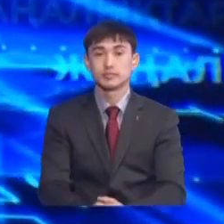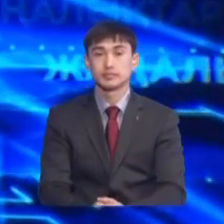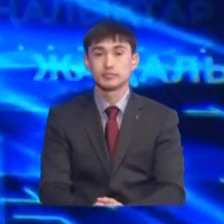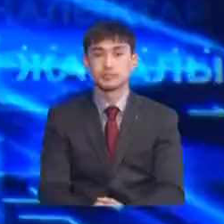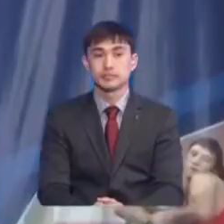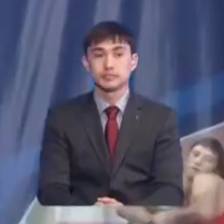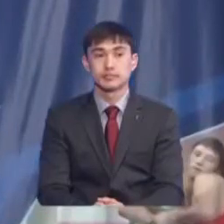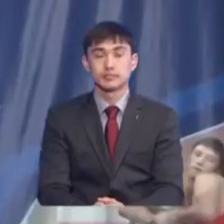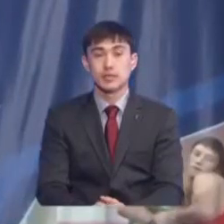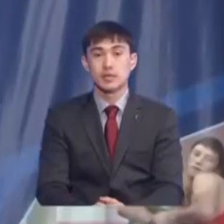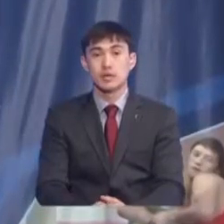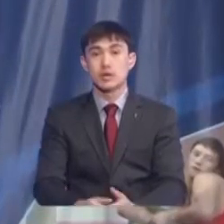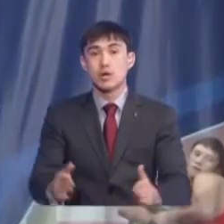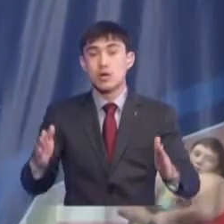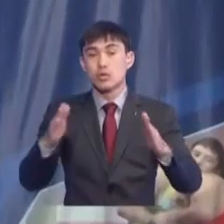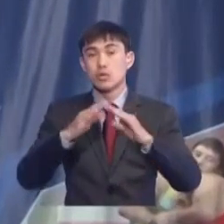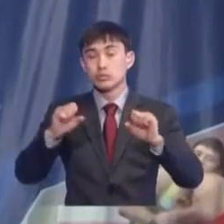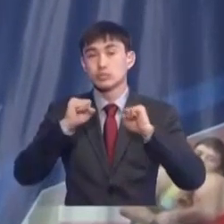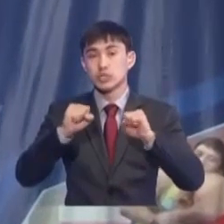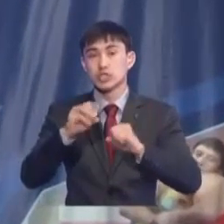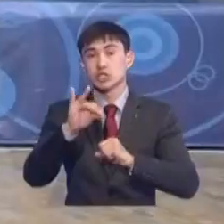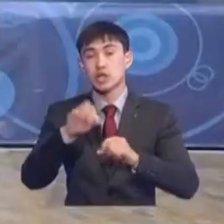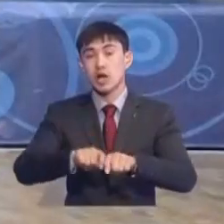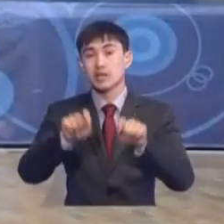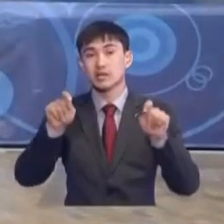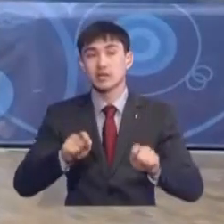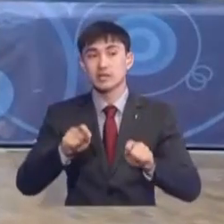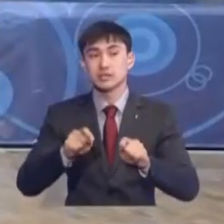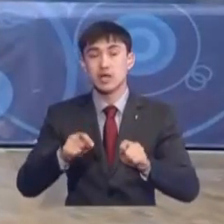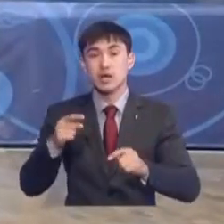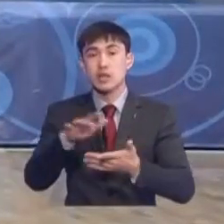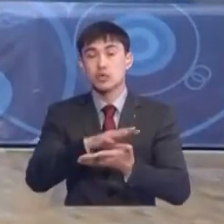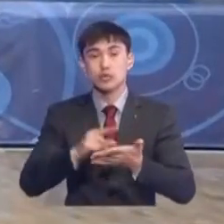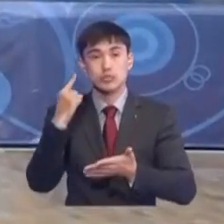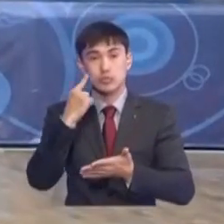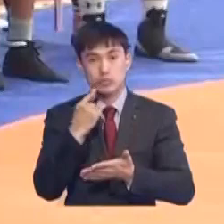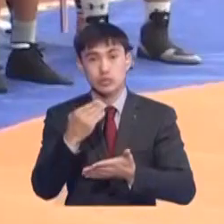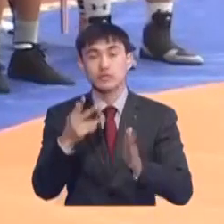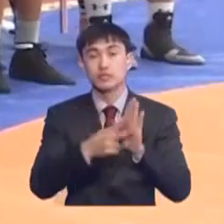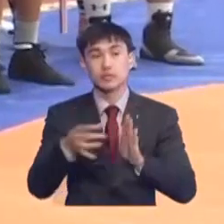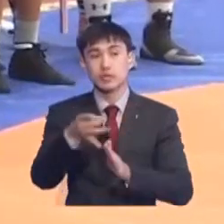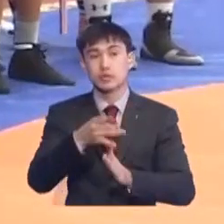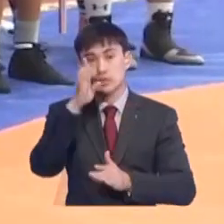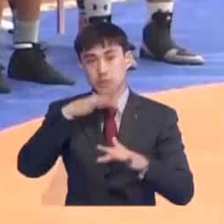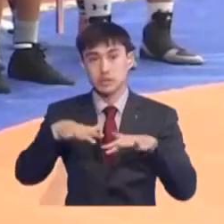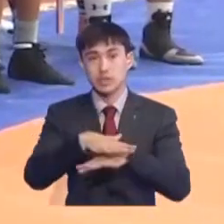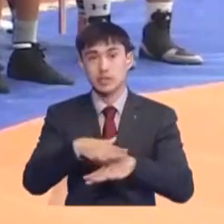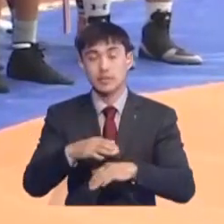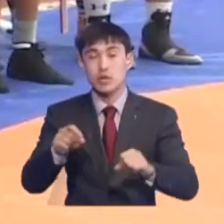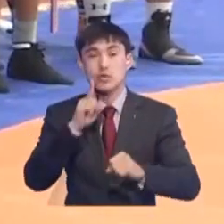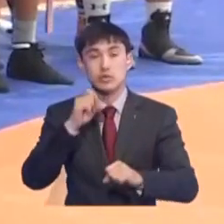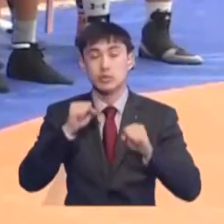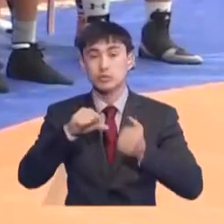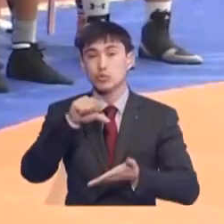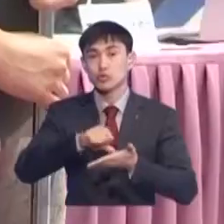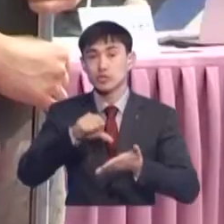материале Дворец спорта Жастар распахнул свои двери для стаю не уров с нарушениями слуха из восьми регионов нашей страны юные спортсмены